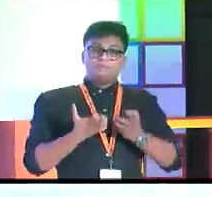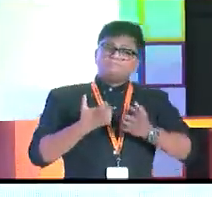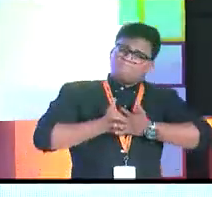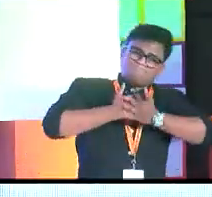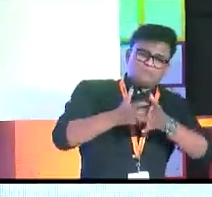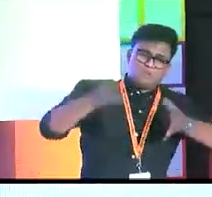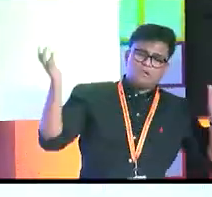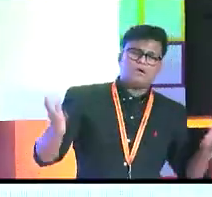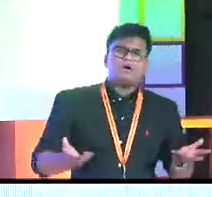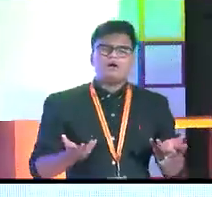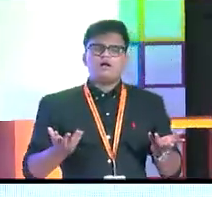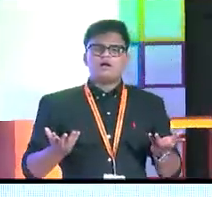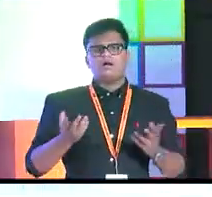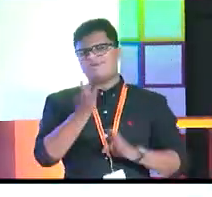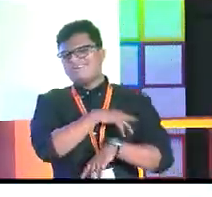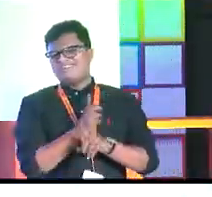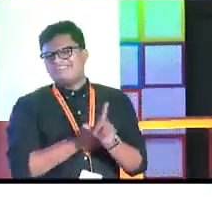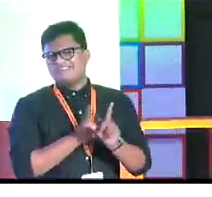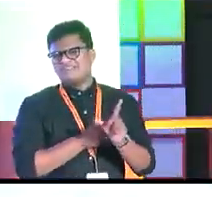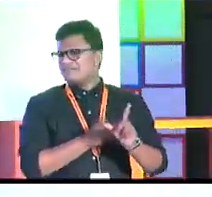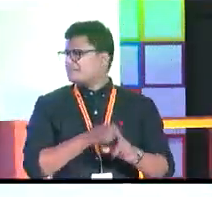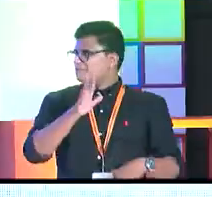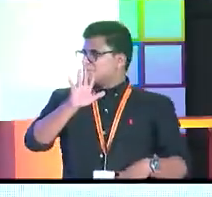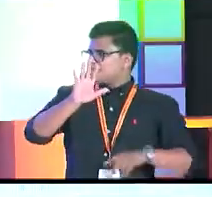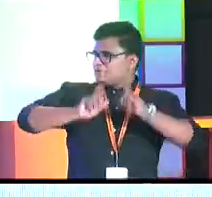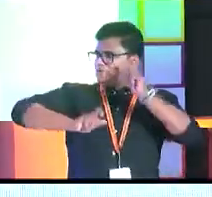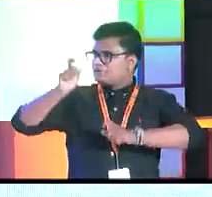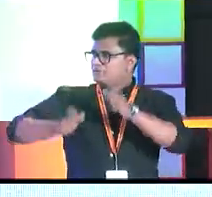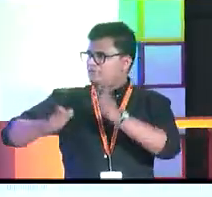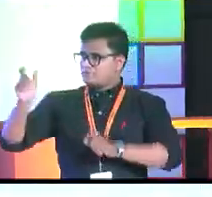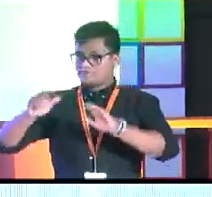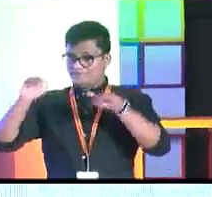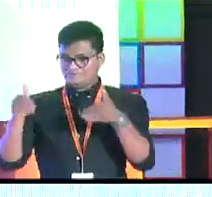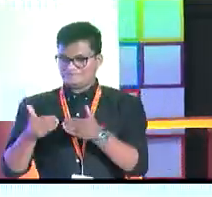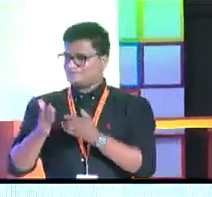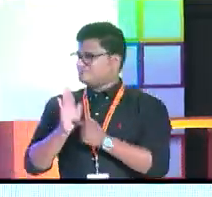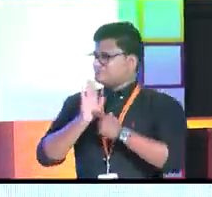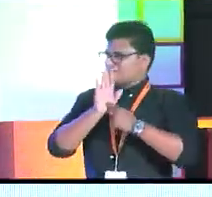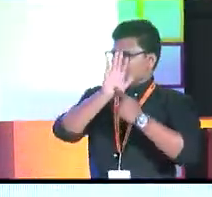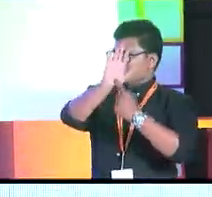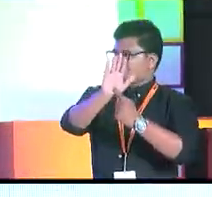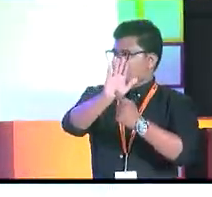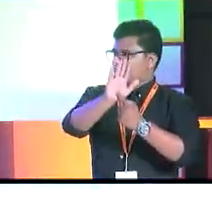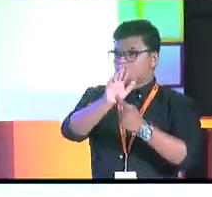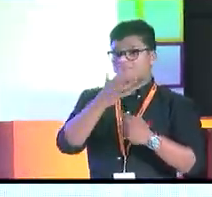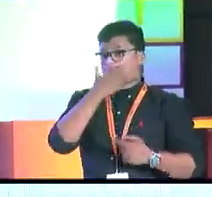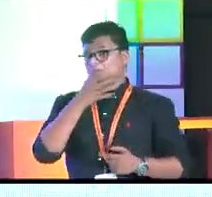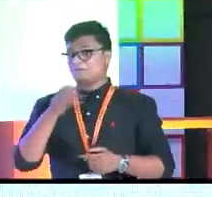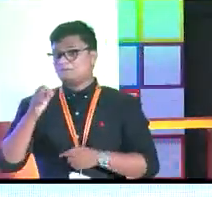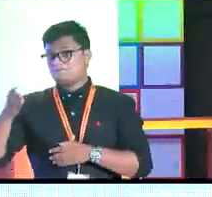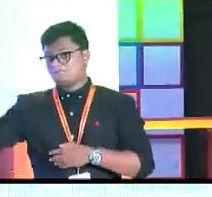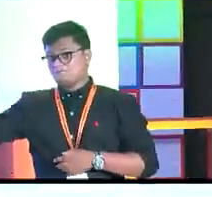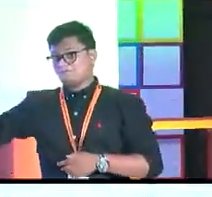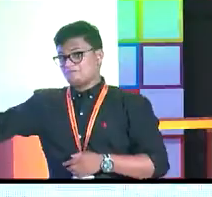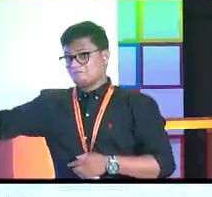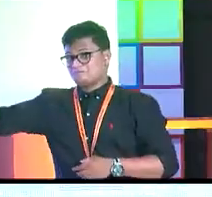शुरू करते हैं. लास्ट ईयर आप लोगों से 5 लोग इंट्रोड्यूस किए गए थे इस फेलोशिप में, एंड इट इज़ वेरी ब्यूटीफुल टू सी हाउ द